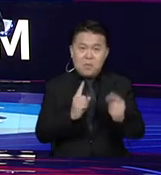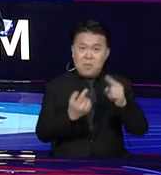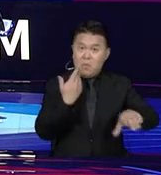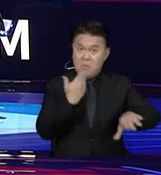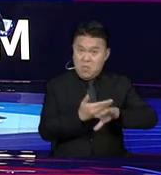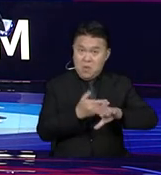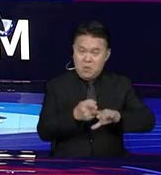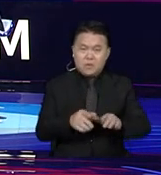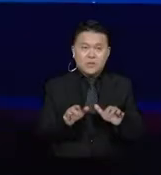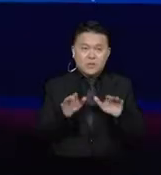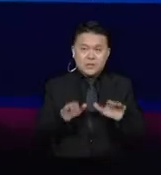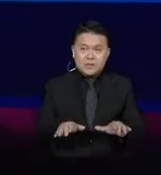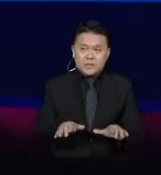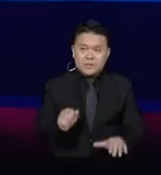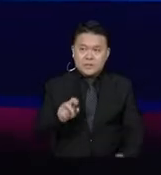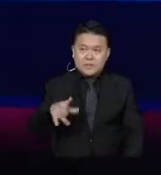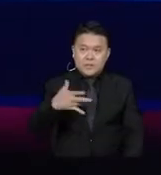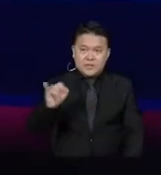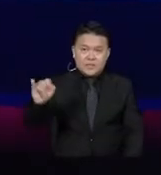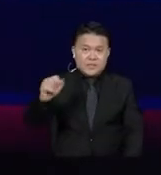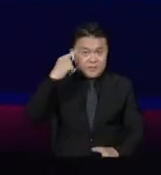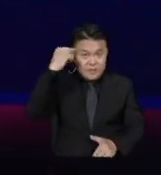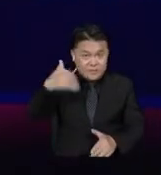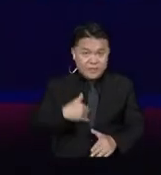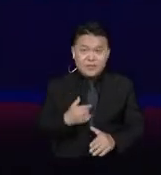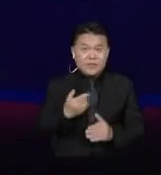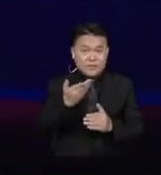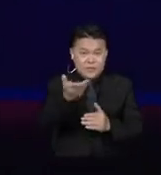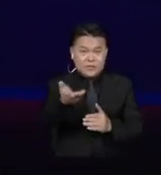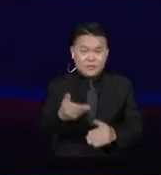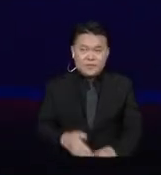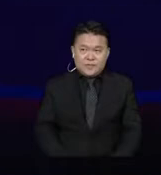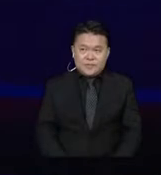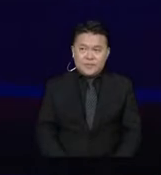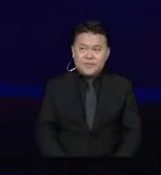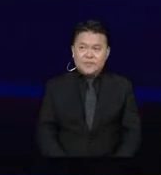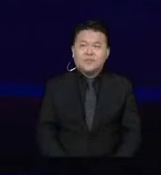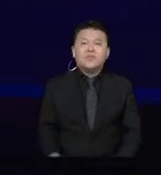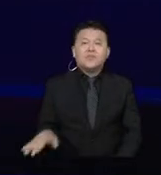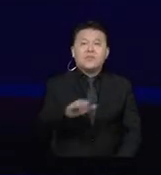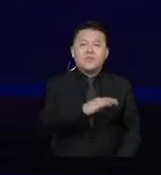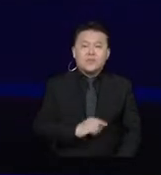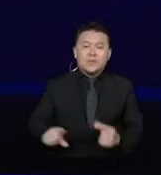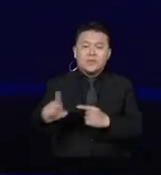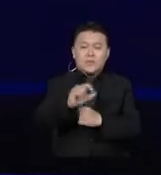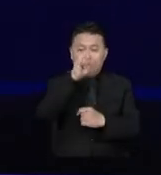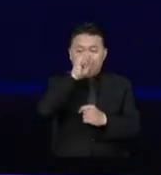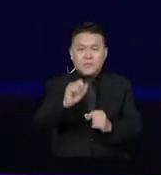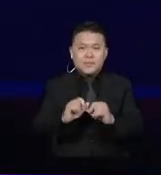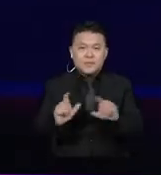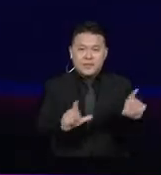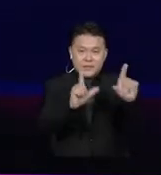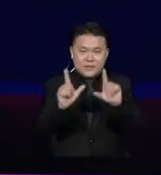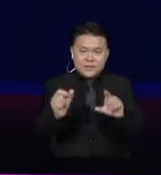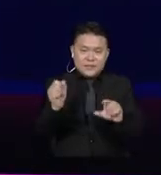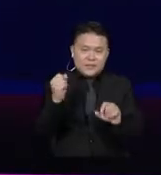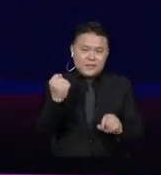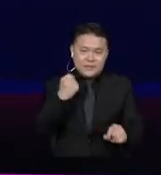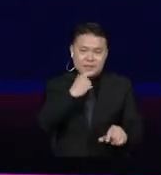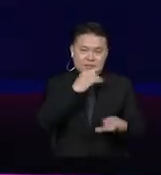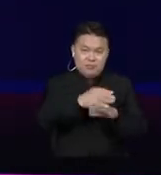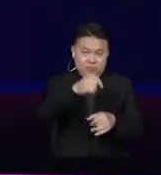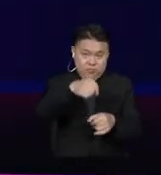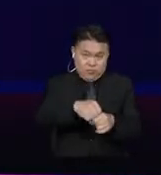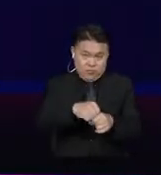네, 현직님께서 보내주신 질문 바로 이어가 보도록 하겠습니다. 우리가 더 나은 삶과 더욱 강한 민주주의를